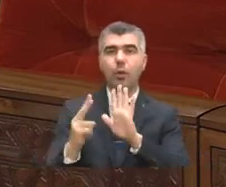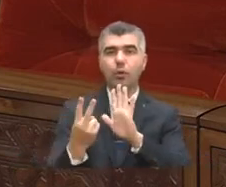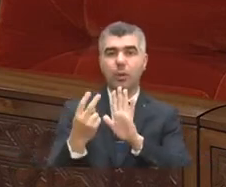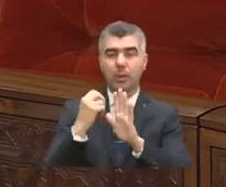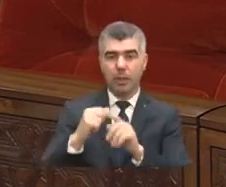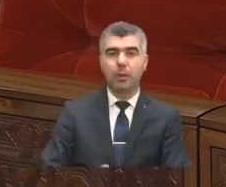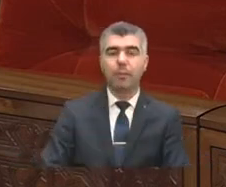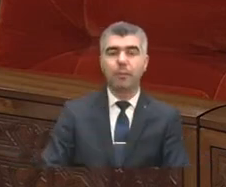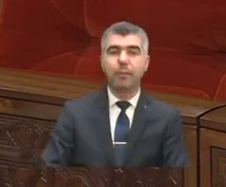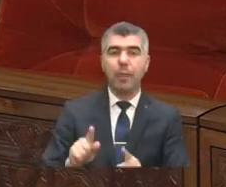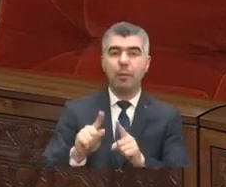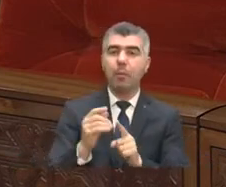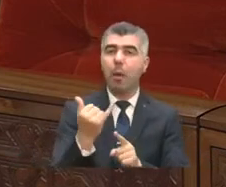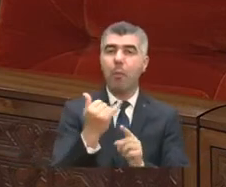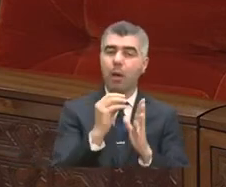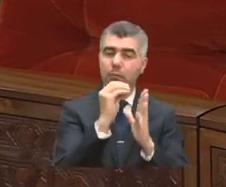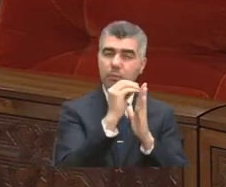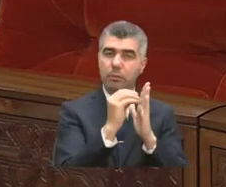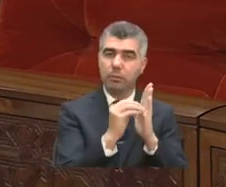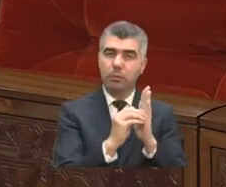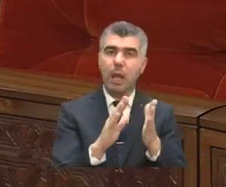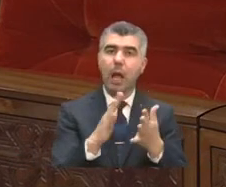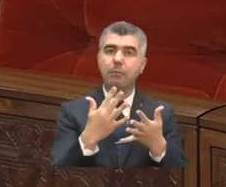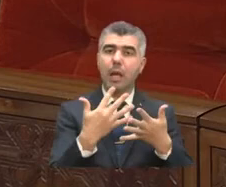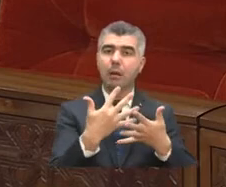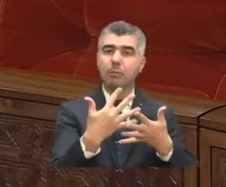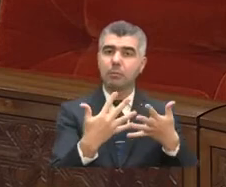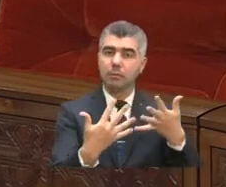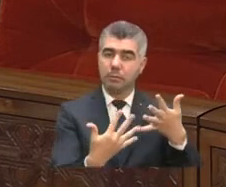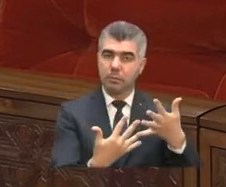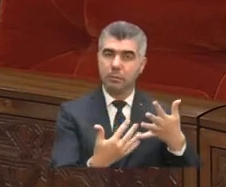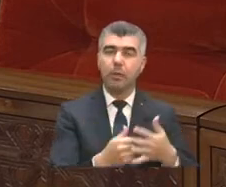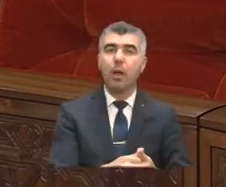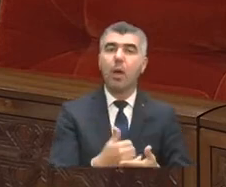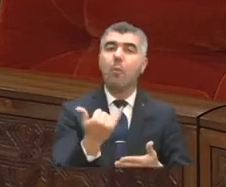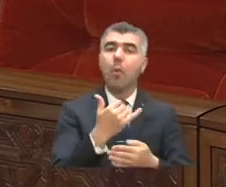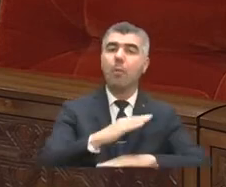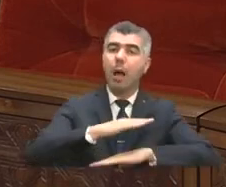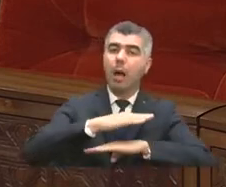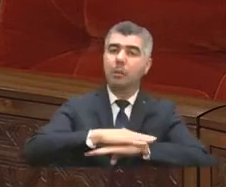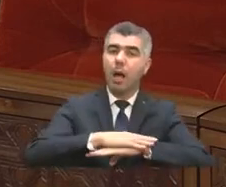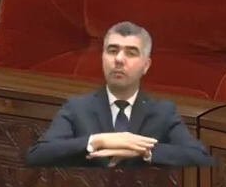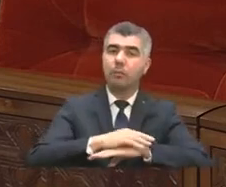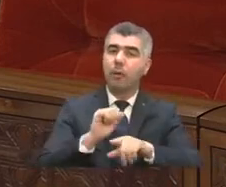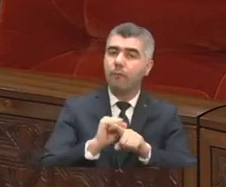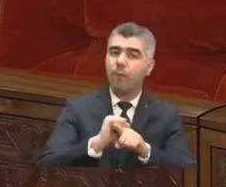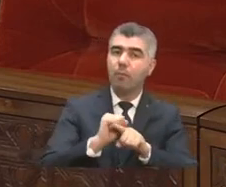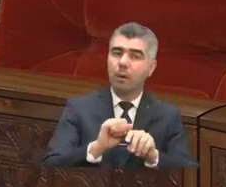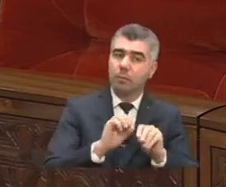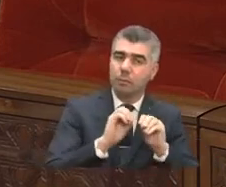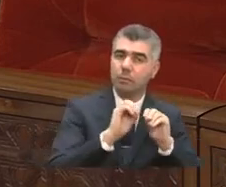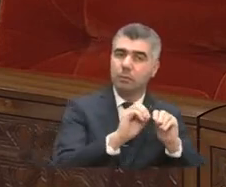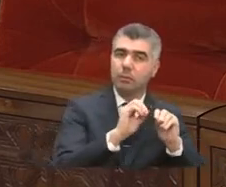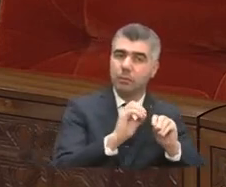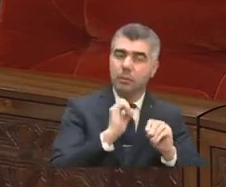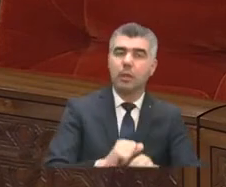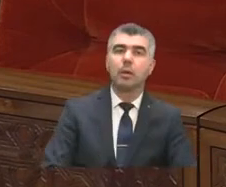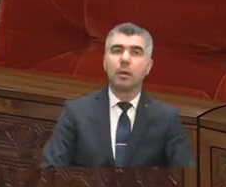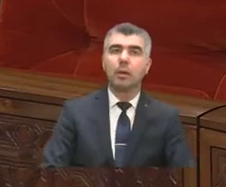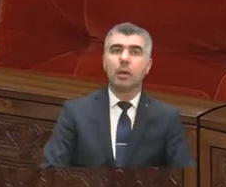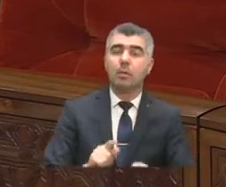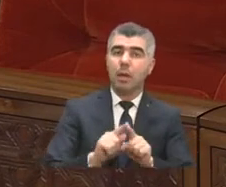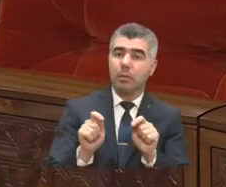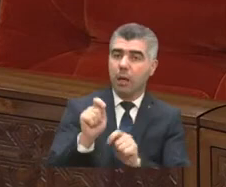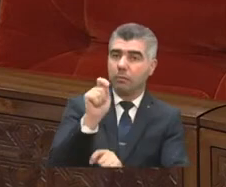أحد دعاماتها الخمس على تحسين سلوك مستعملي الطريق، مع التركيز على تأهيل